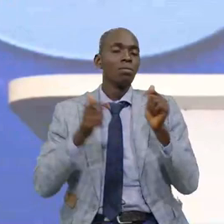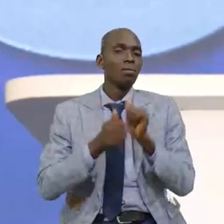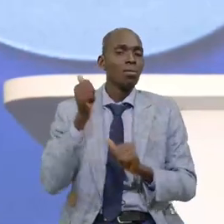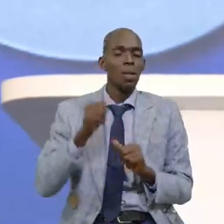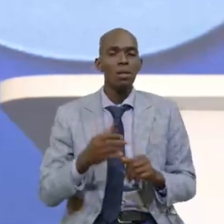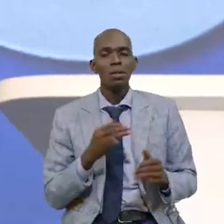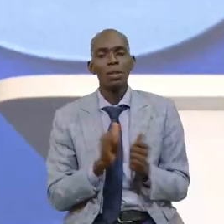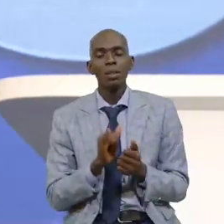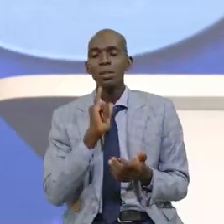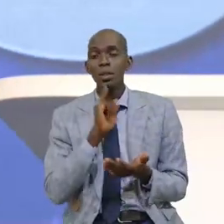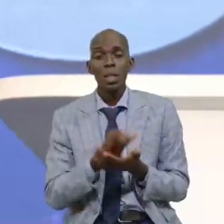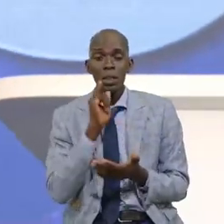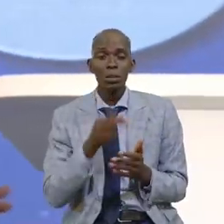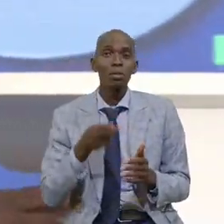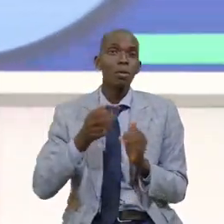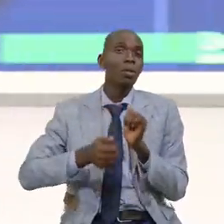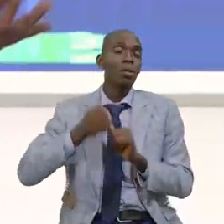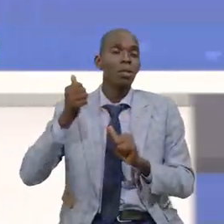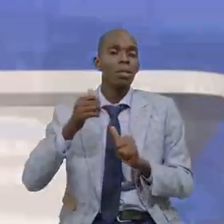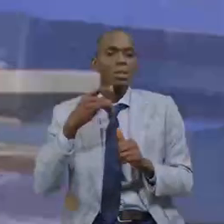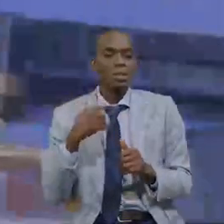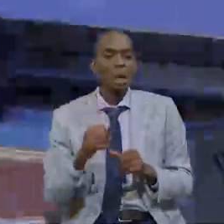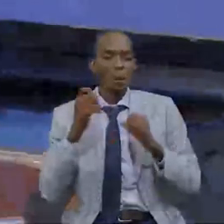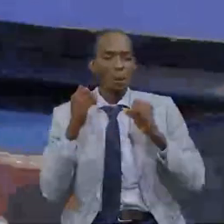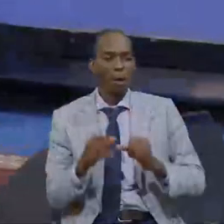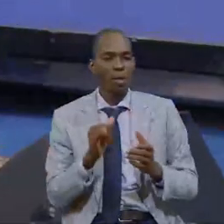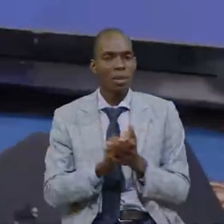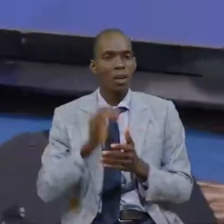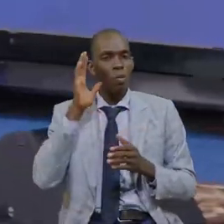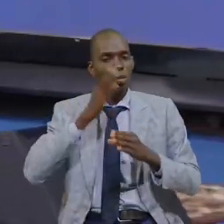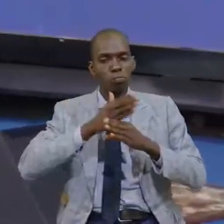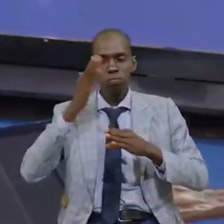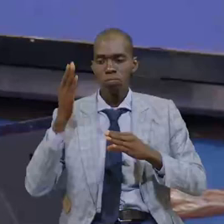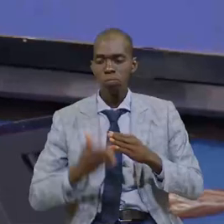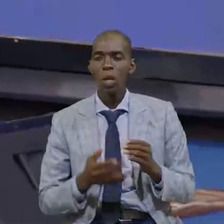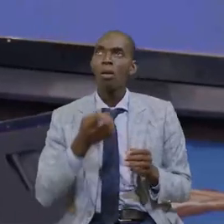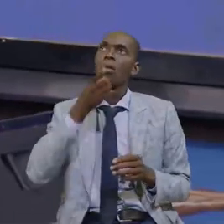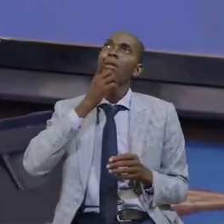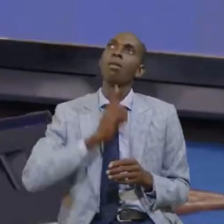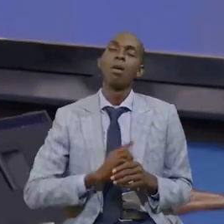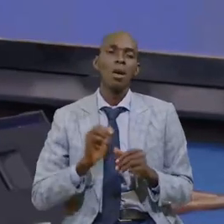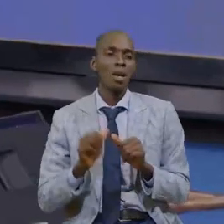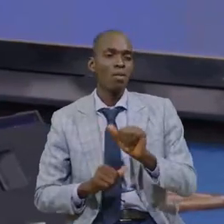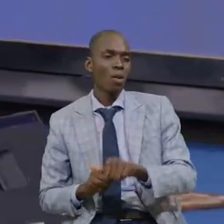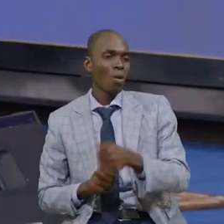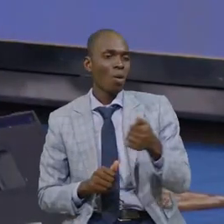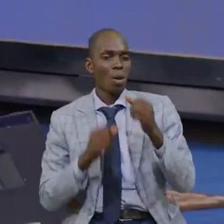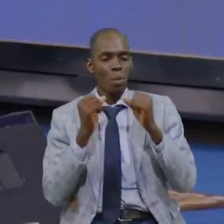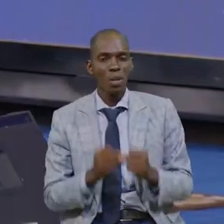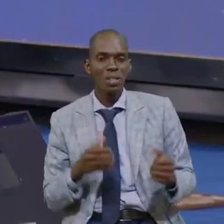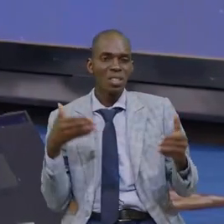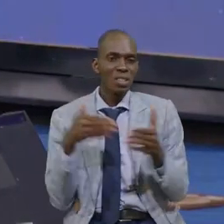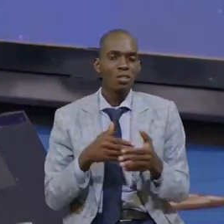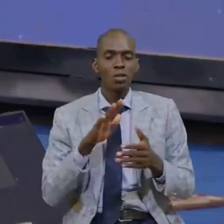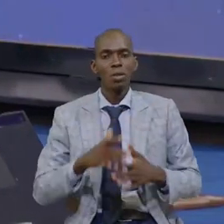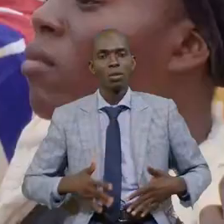élevée que la puissance qui va totalement engloutir toute autre puissance